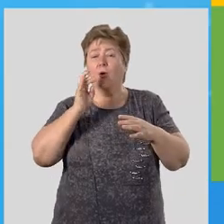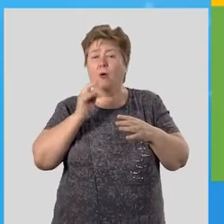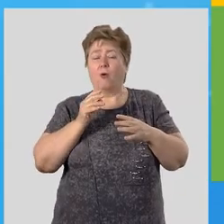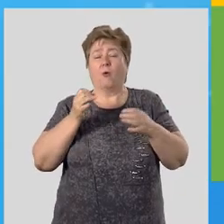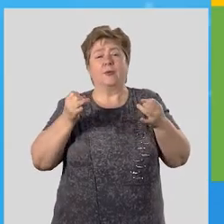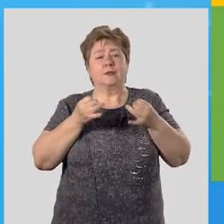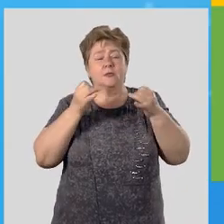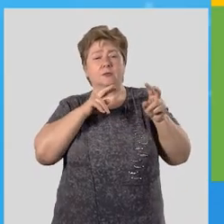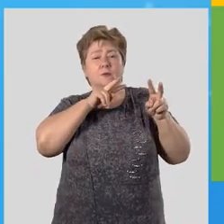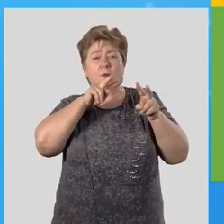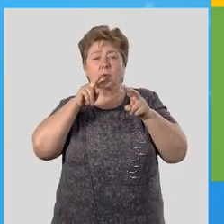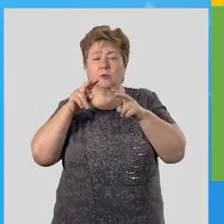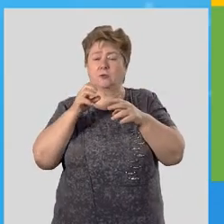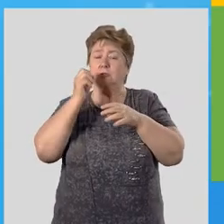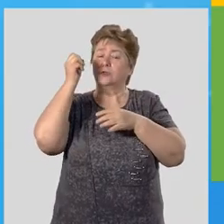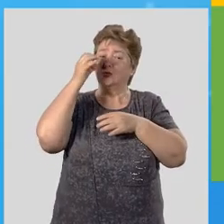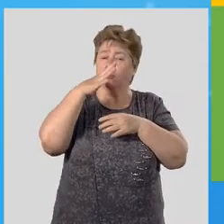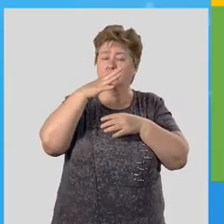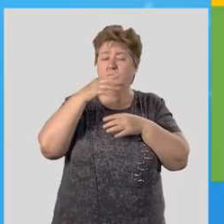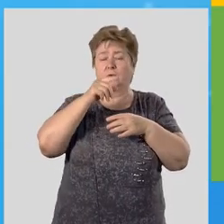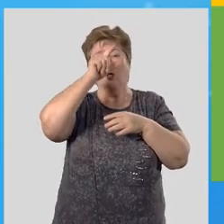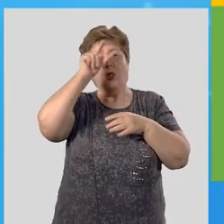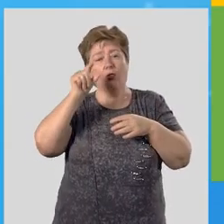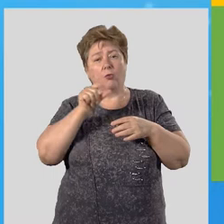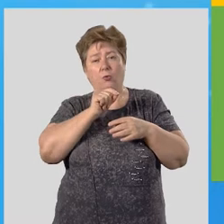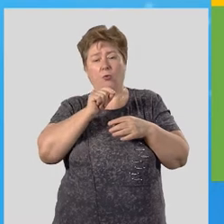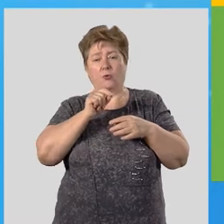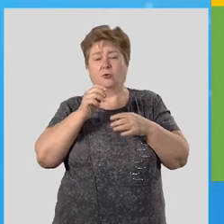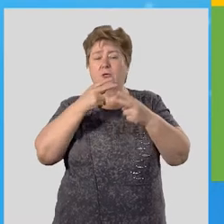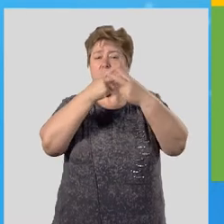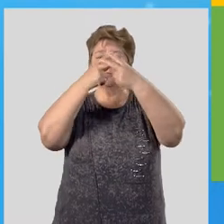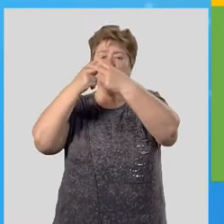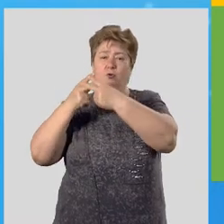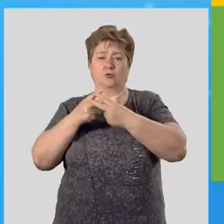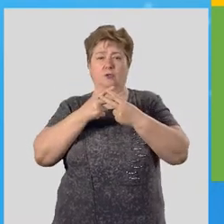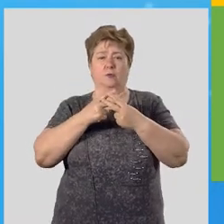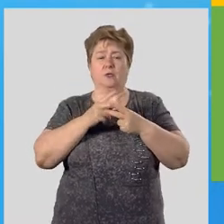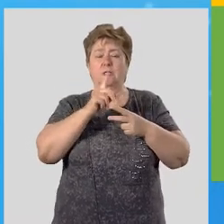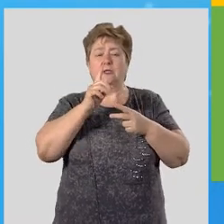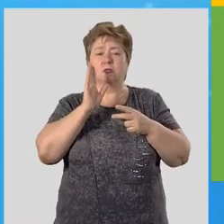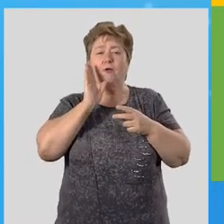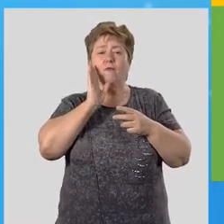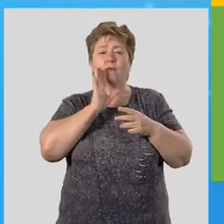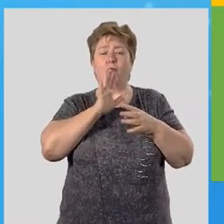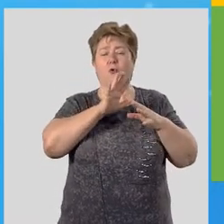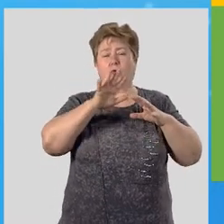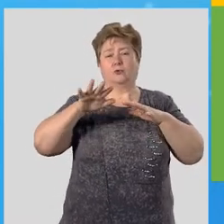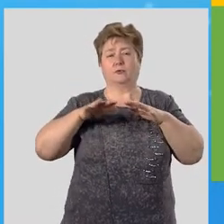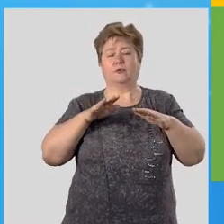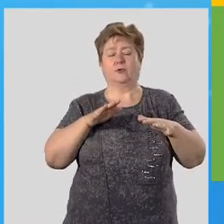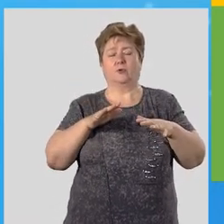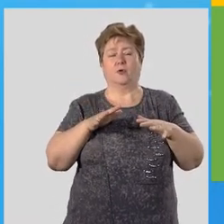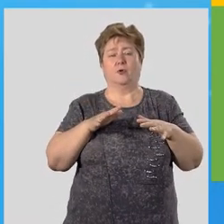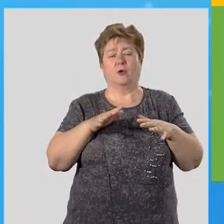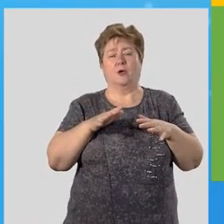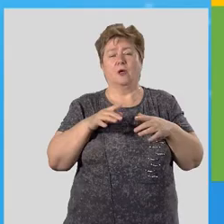с интересом наблюдал за солнцем, луной, звездами, за воздухом, за